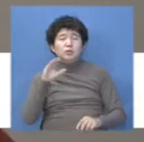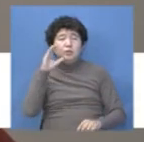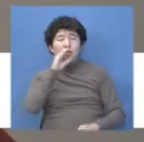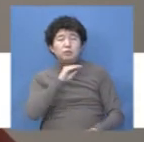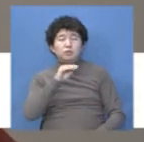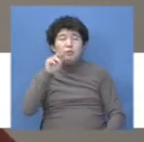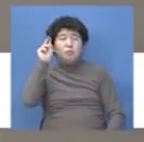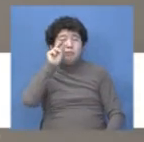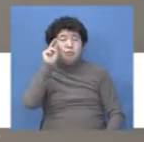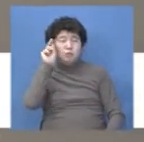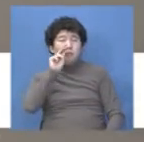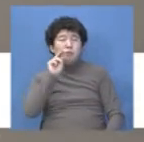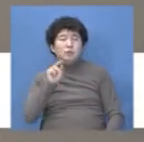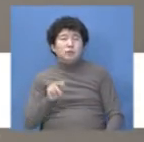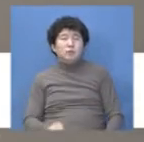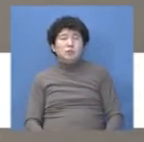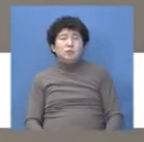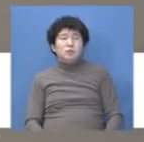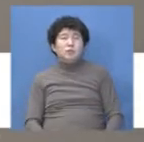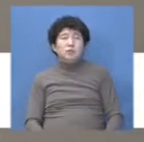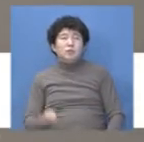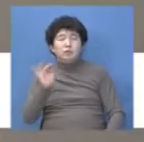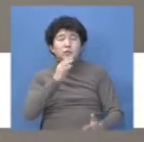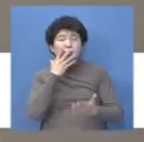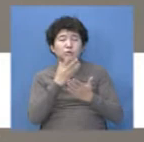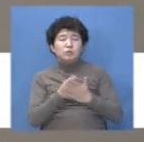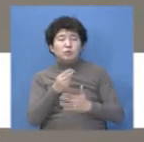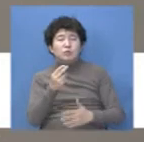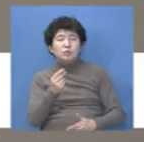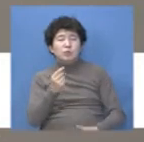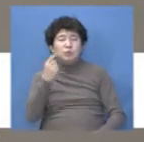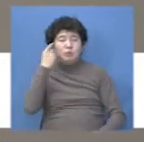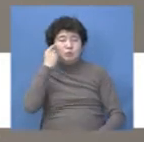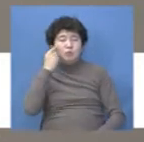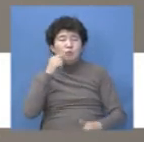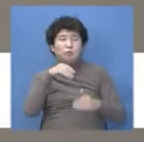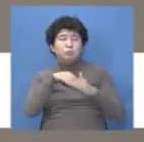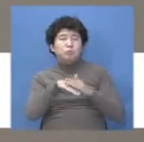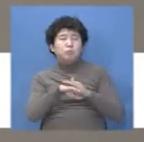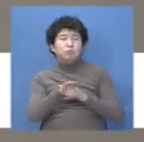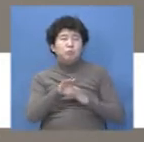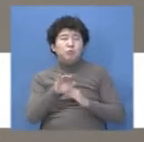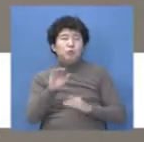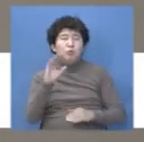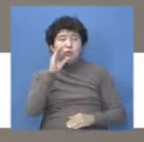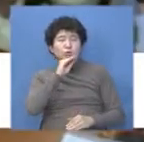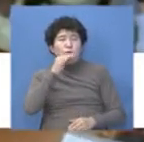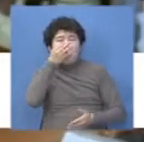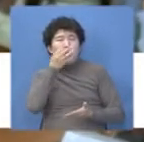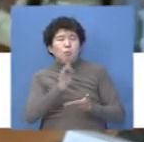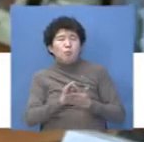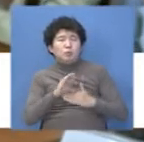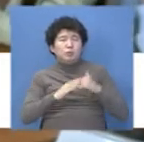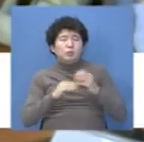профессиональные навыки и одновременно с этим уже иметь собственные деньги. Думаю, что выйду отсюда уже более компетентным специалистом.